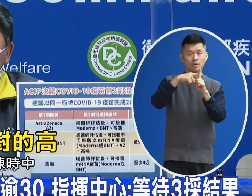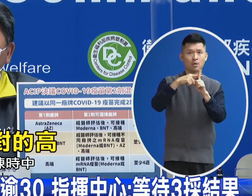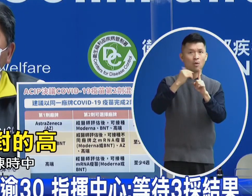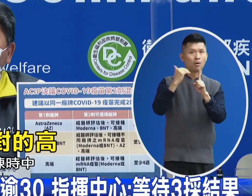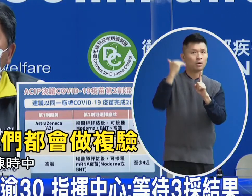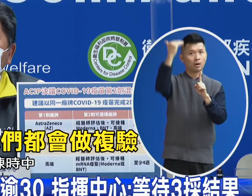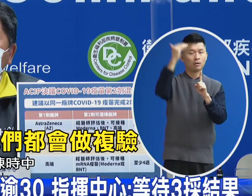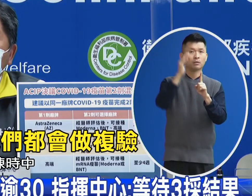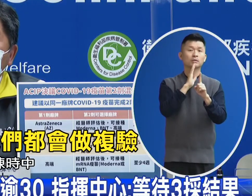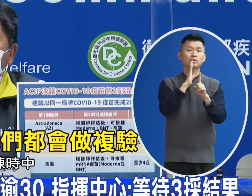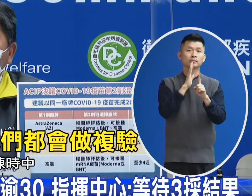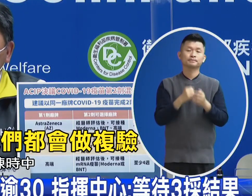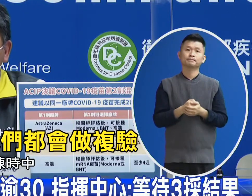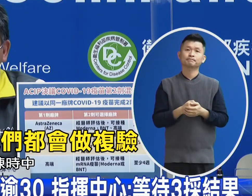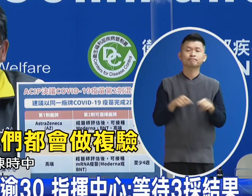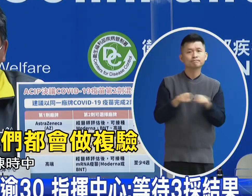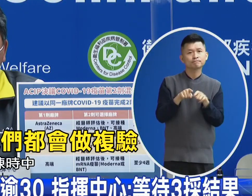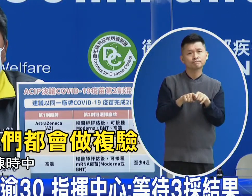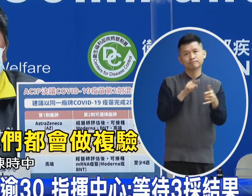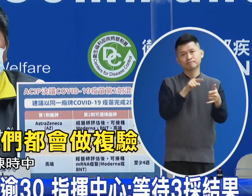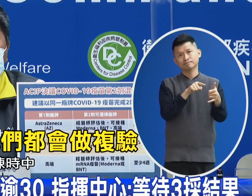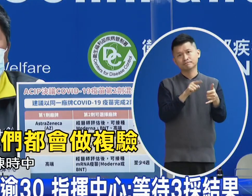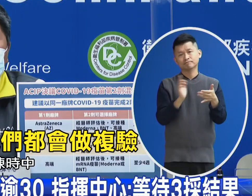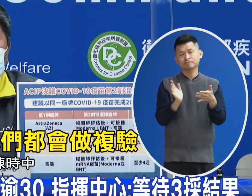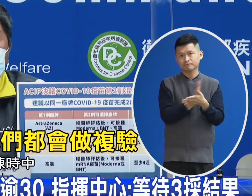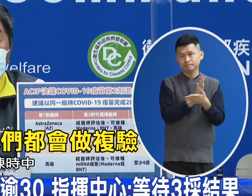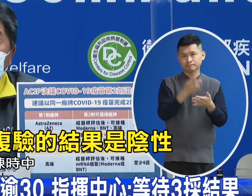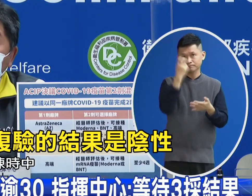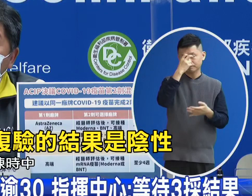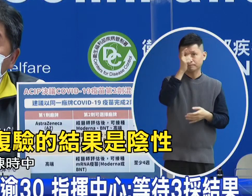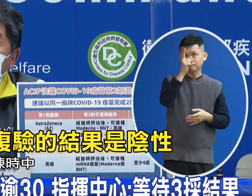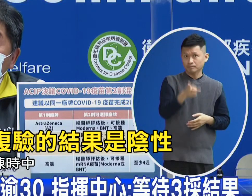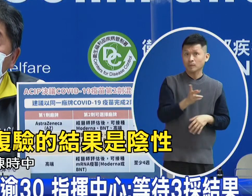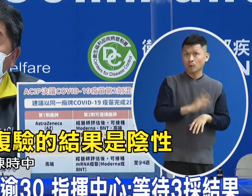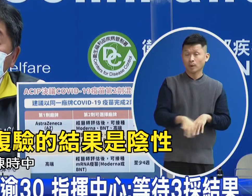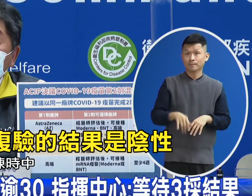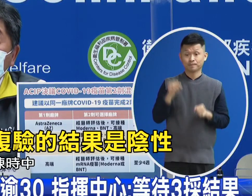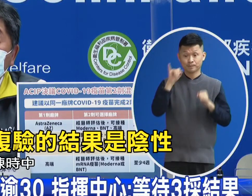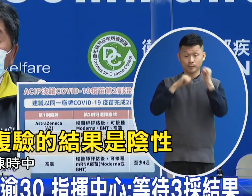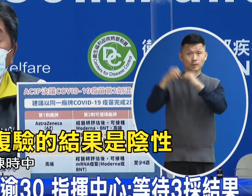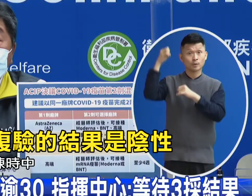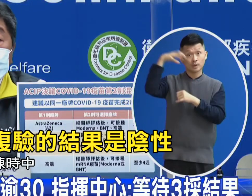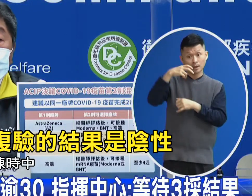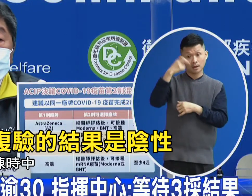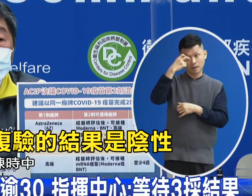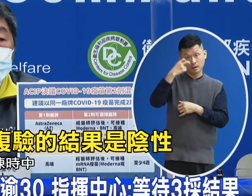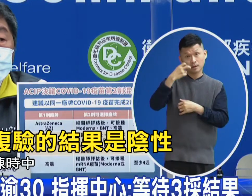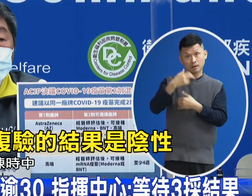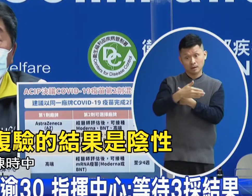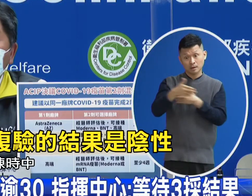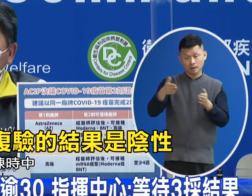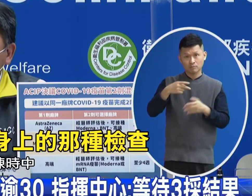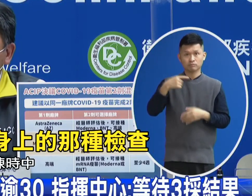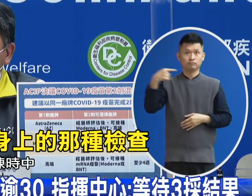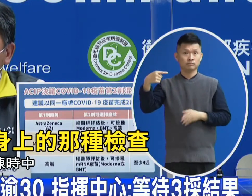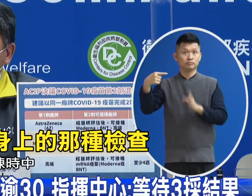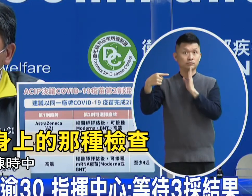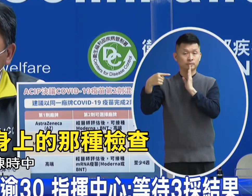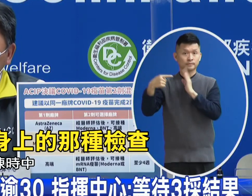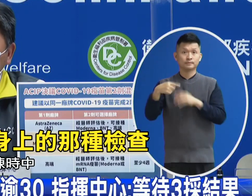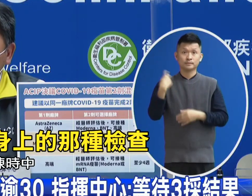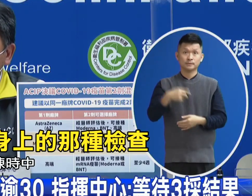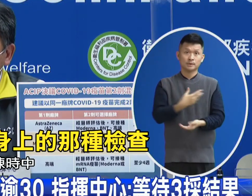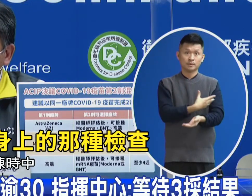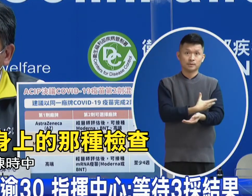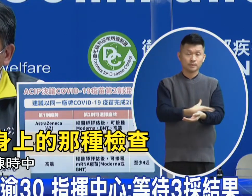高，所以一般我们对这个都会做复验。那在我们昆阳复验的结果是阴性，然后本身他血线